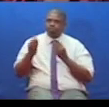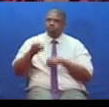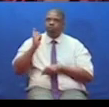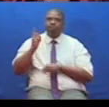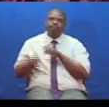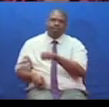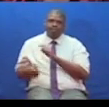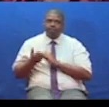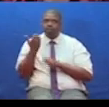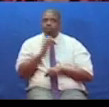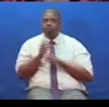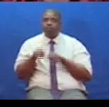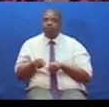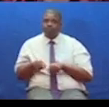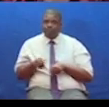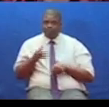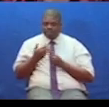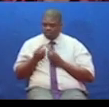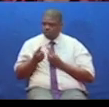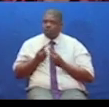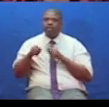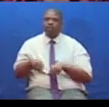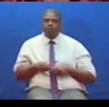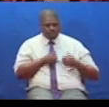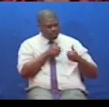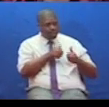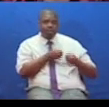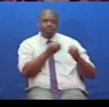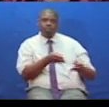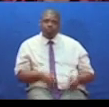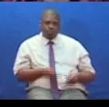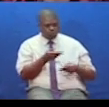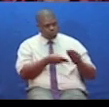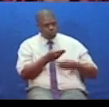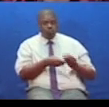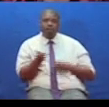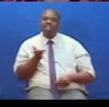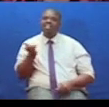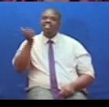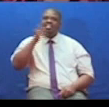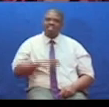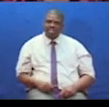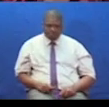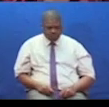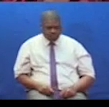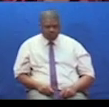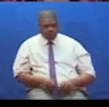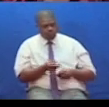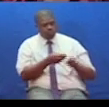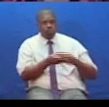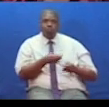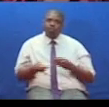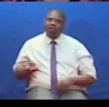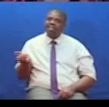Cha muhimu sasa ambacho nataka nikiongee leo, nilitoa ahadi, ni uchumi wa gesi. Uchumi wa gesi